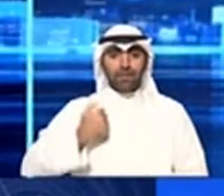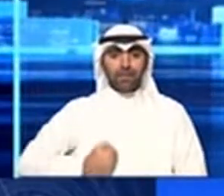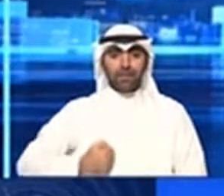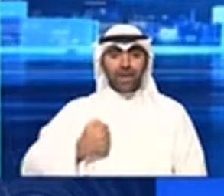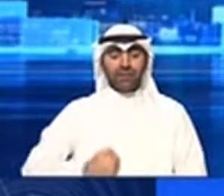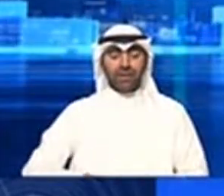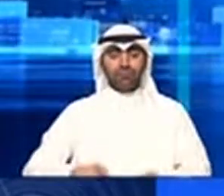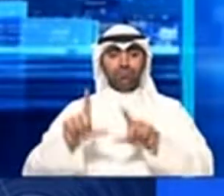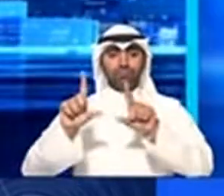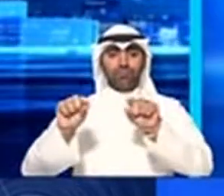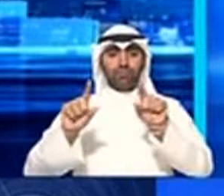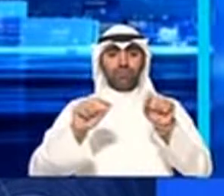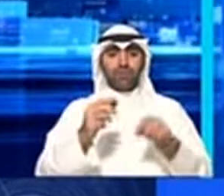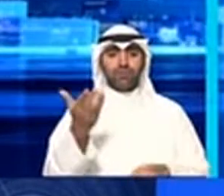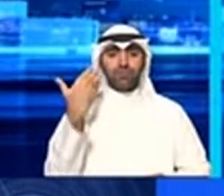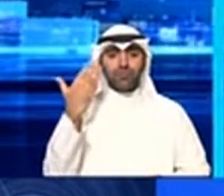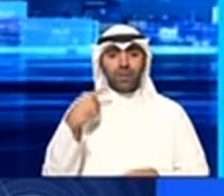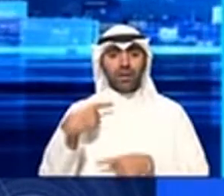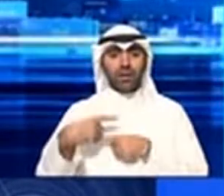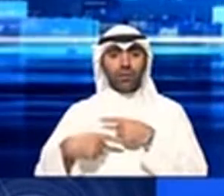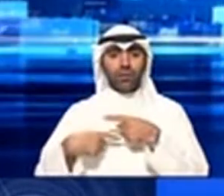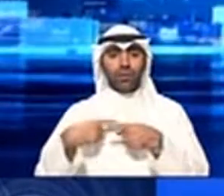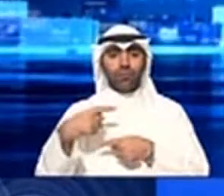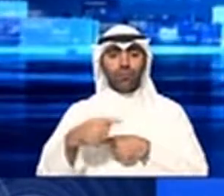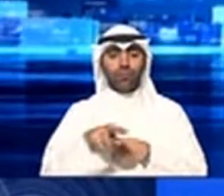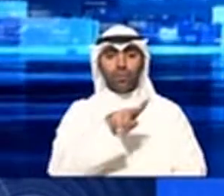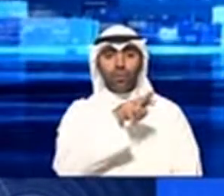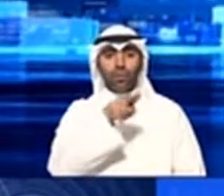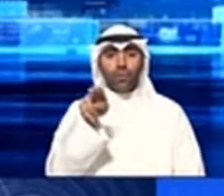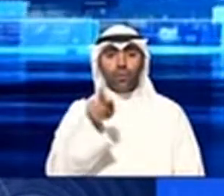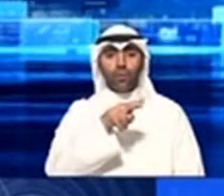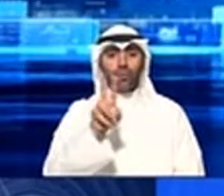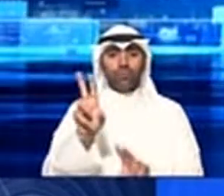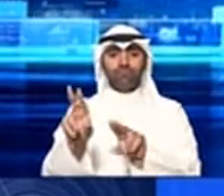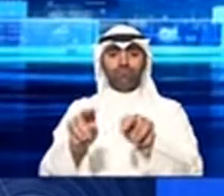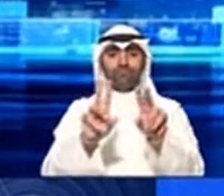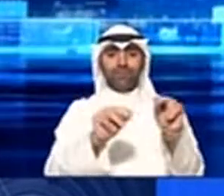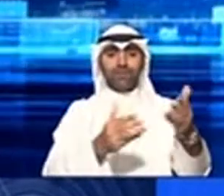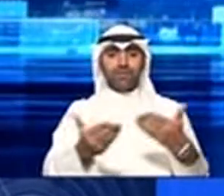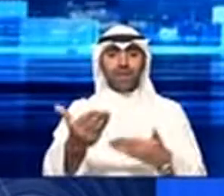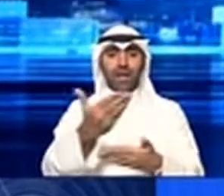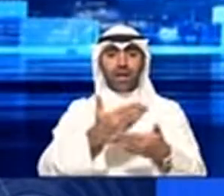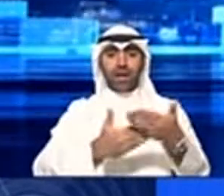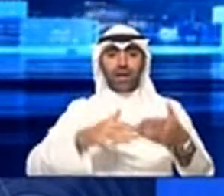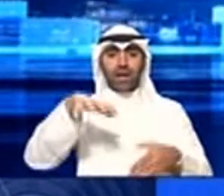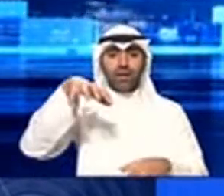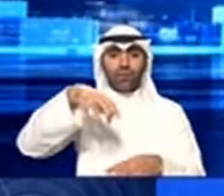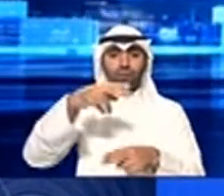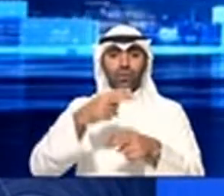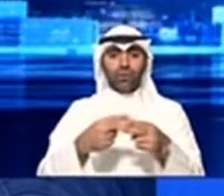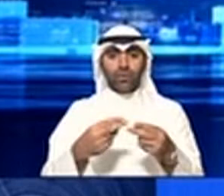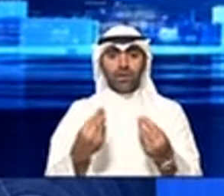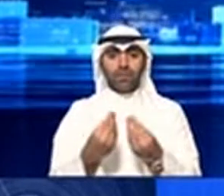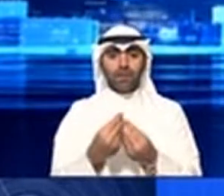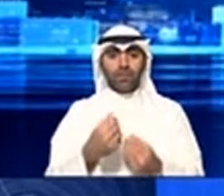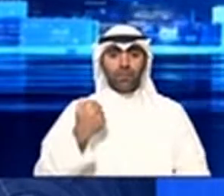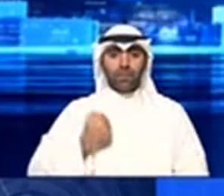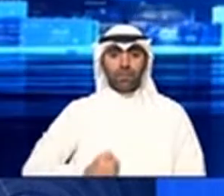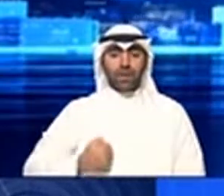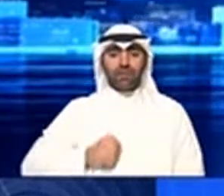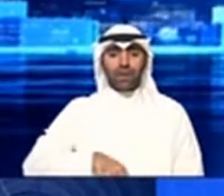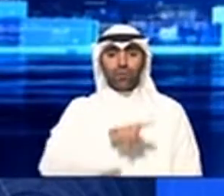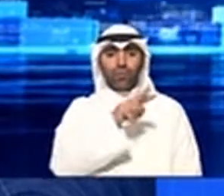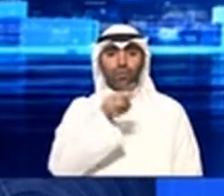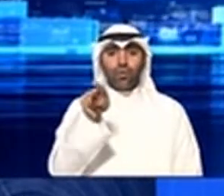الطيبة المجسدة لأواصر العلاقات الأخوية الحميمة بين دولة الكويت ومملكة البحرين وشعبيهما